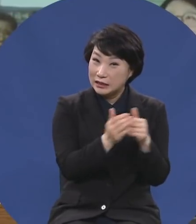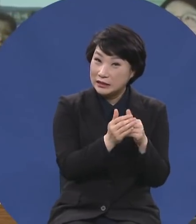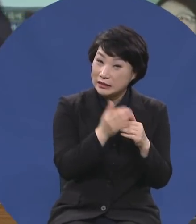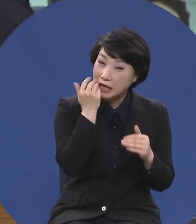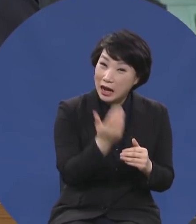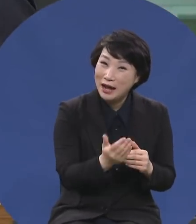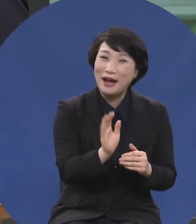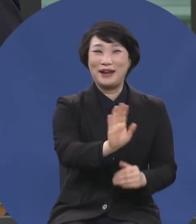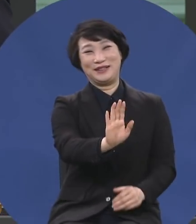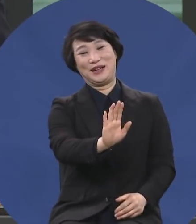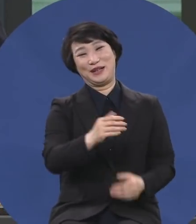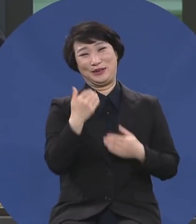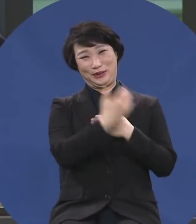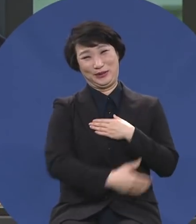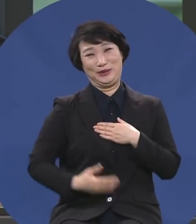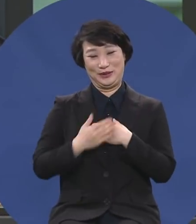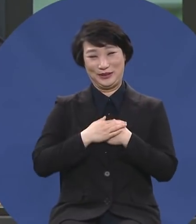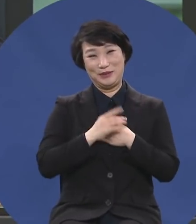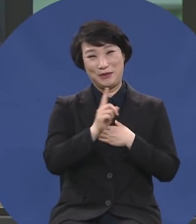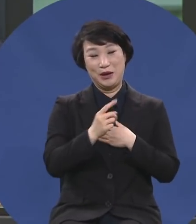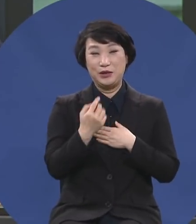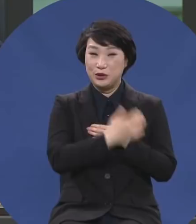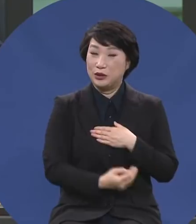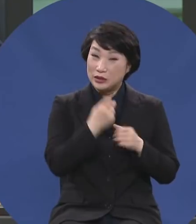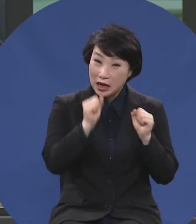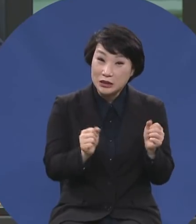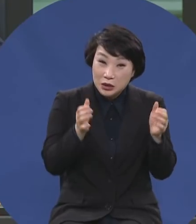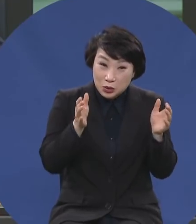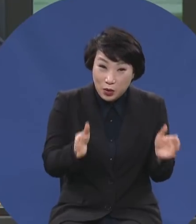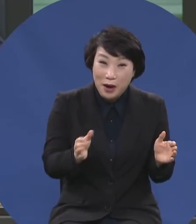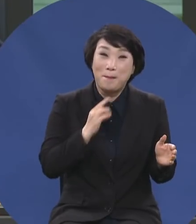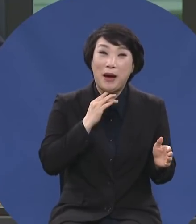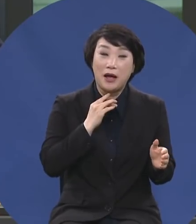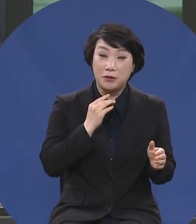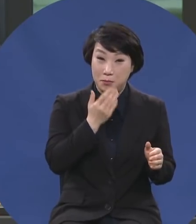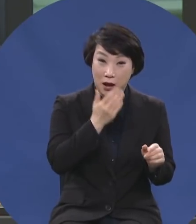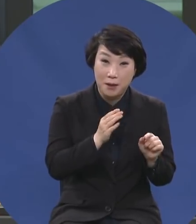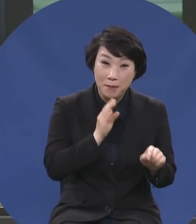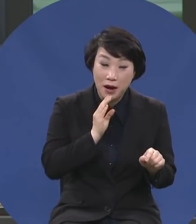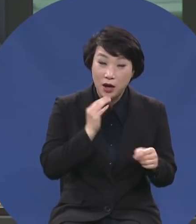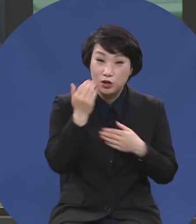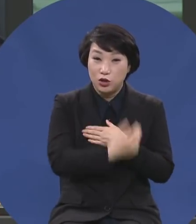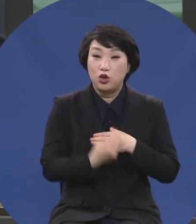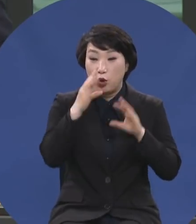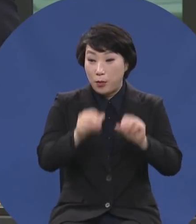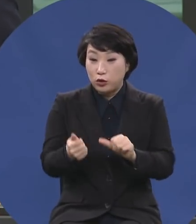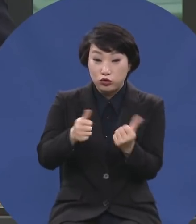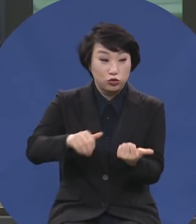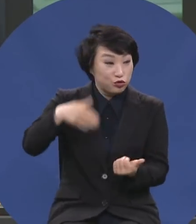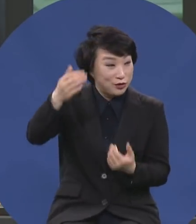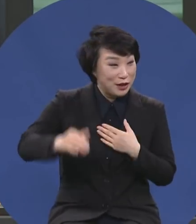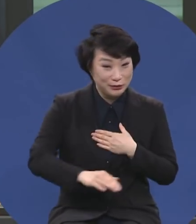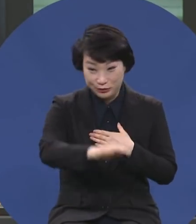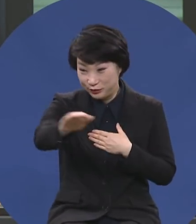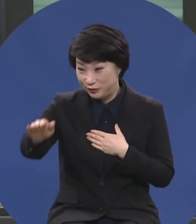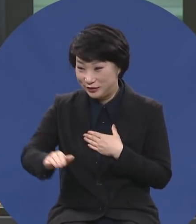얘기냐? 육신에게는 육신이 있는 동안만 해당되고 육신이 끝난 다음에도